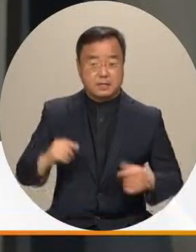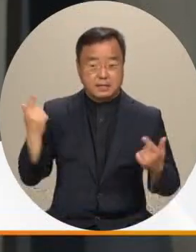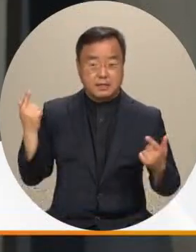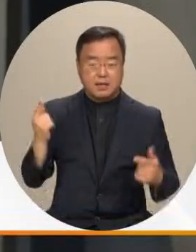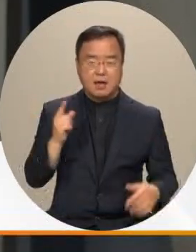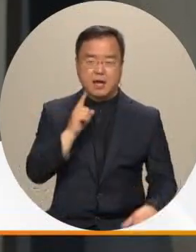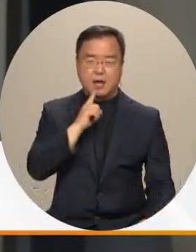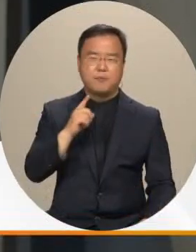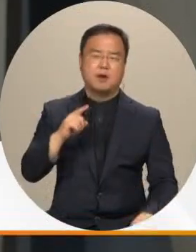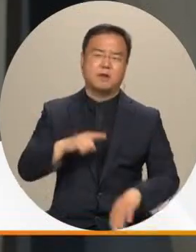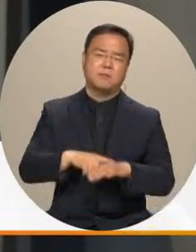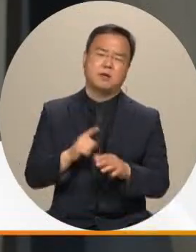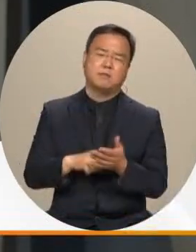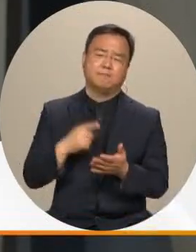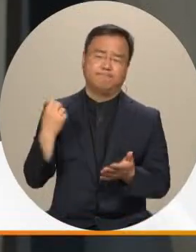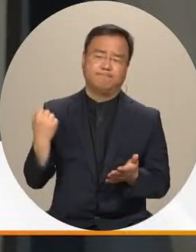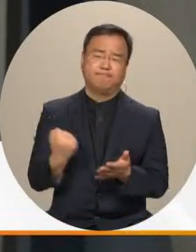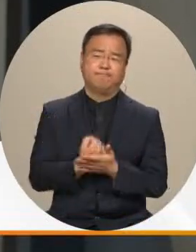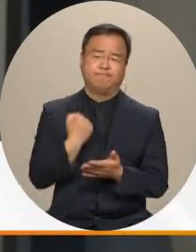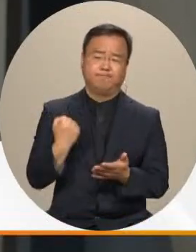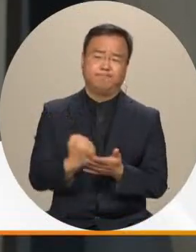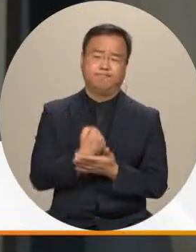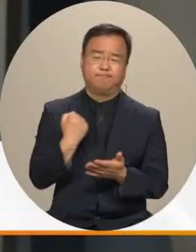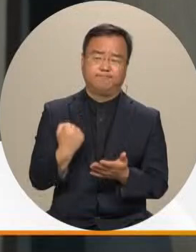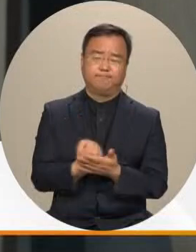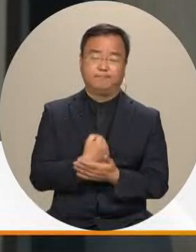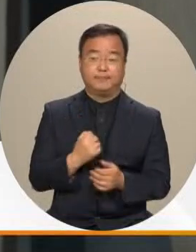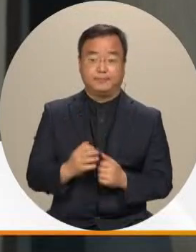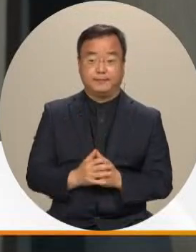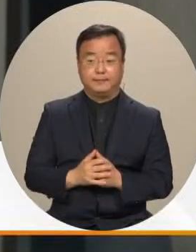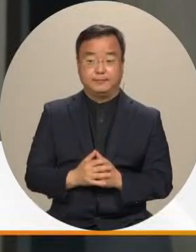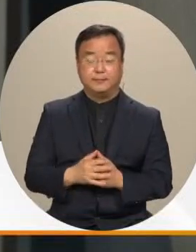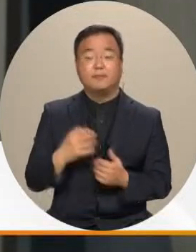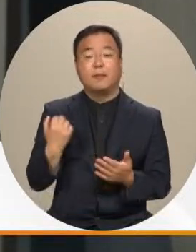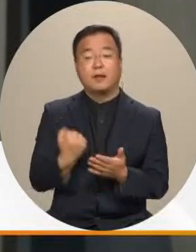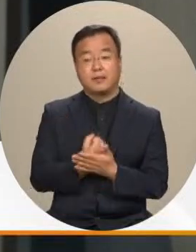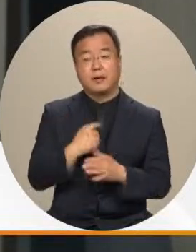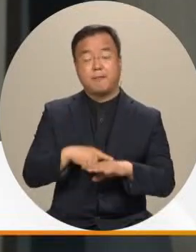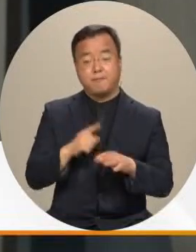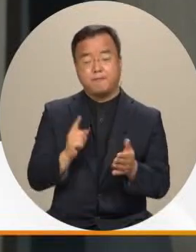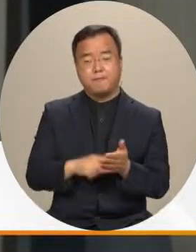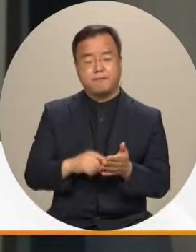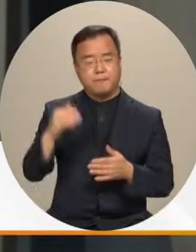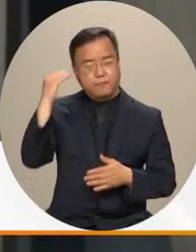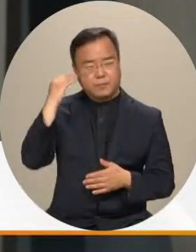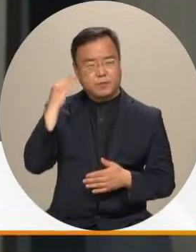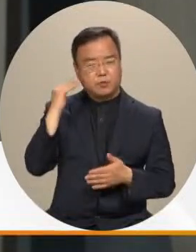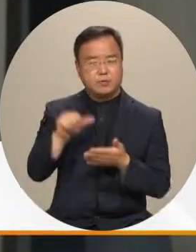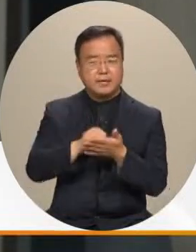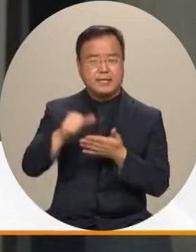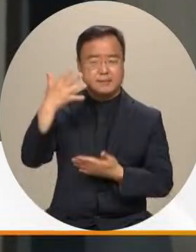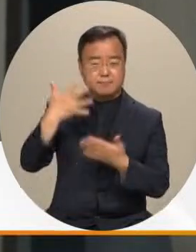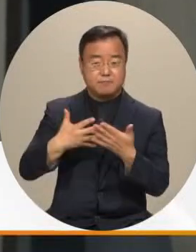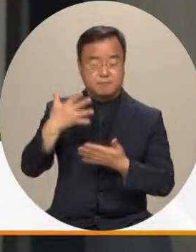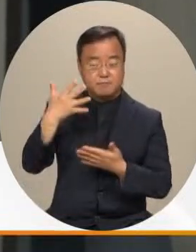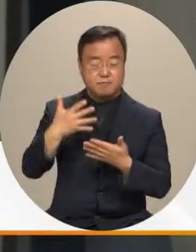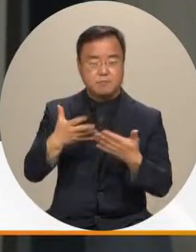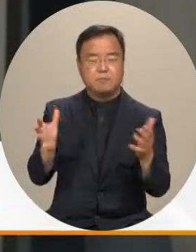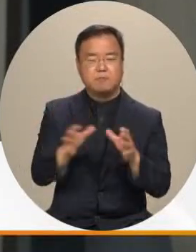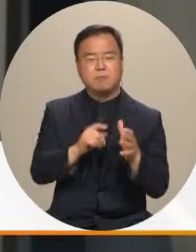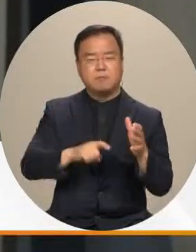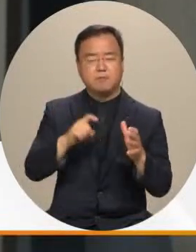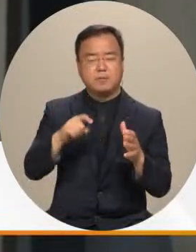안타까운 심정이거든요 그런 안타까운 심정이 국내 애니메이션 업계에 조금 더 자극이